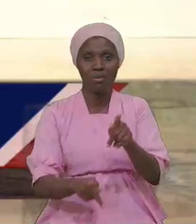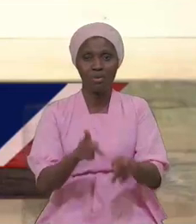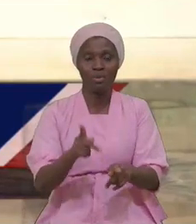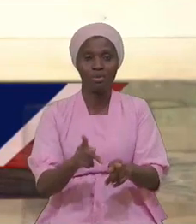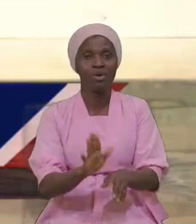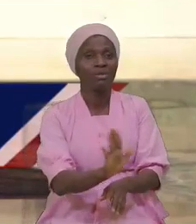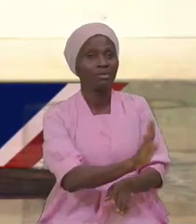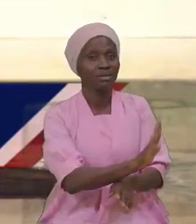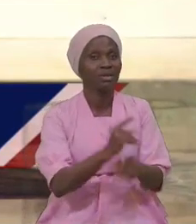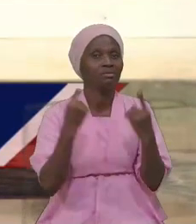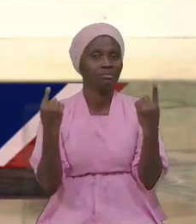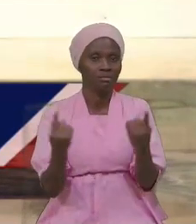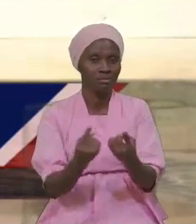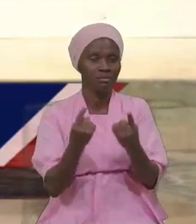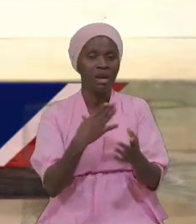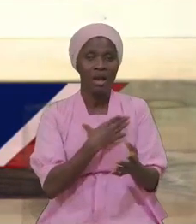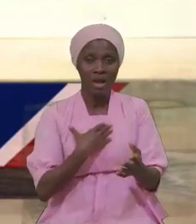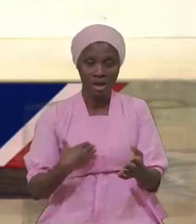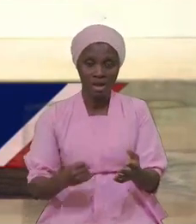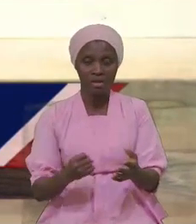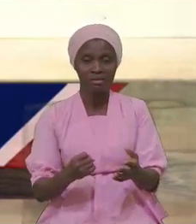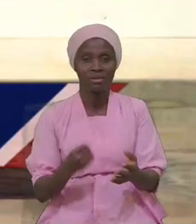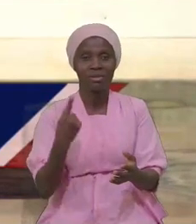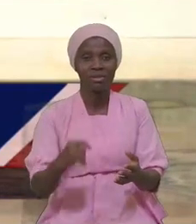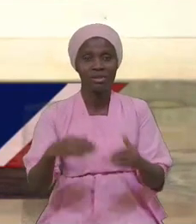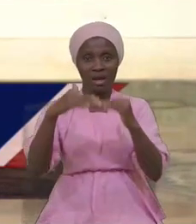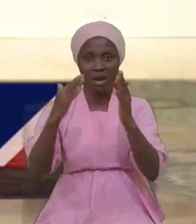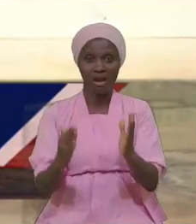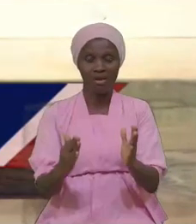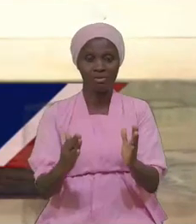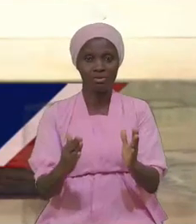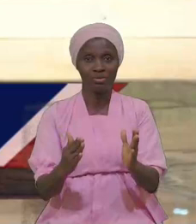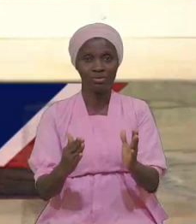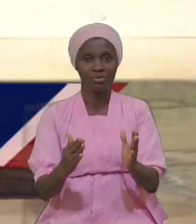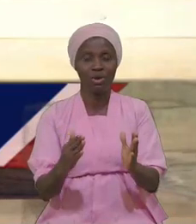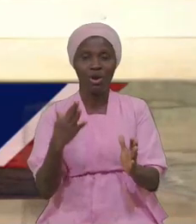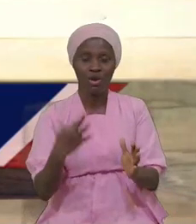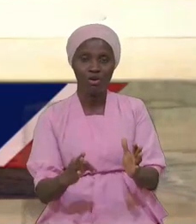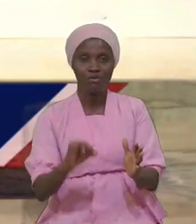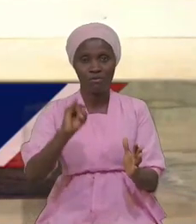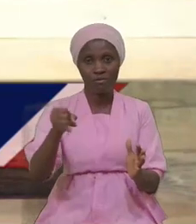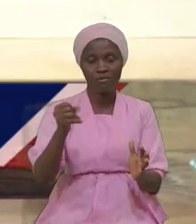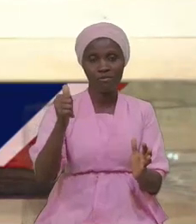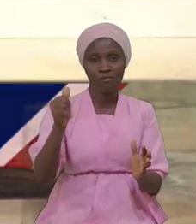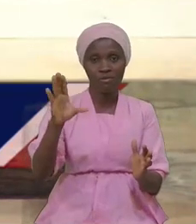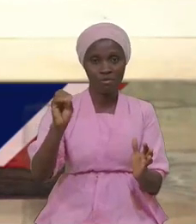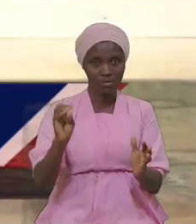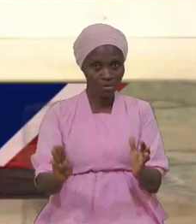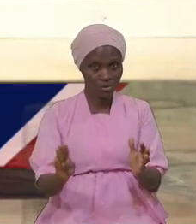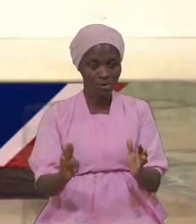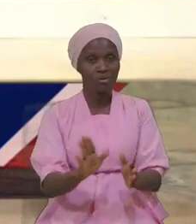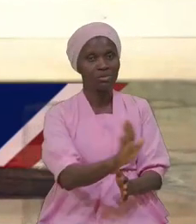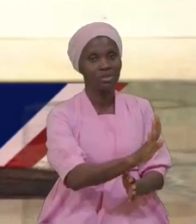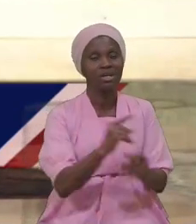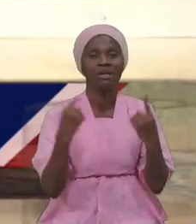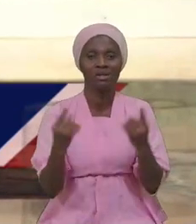une trompette et annonce à mon peuple ses iniquités, à la maison de Jacob ses péchés. Verset